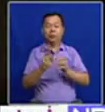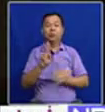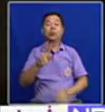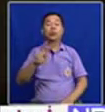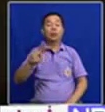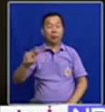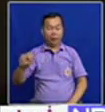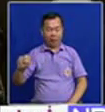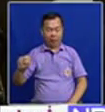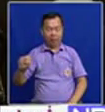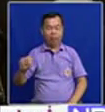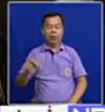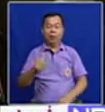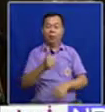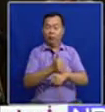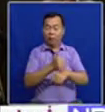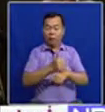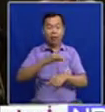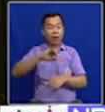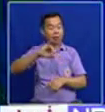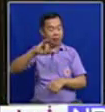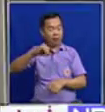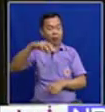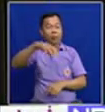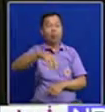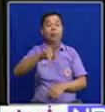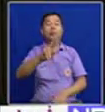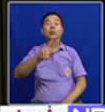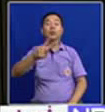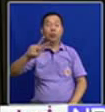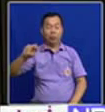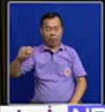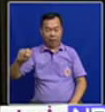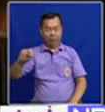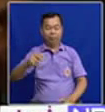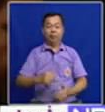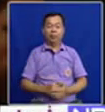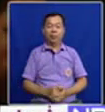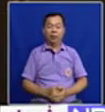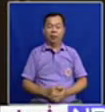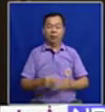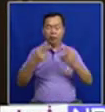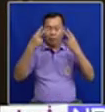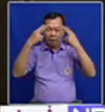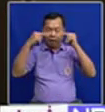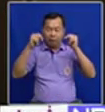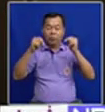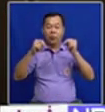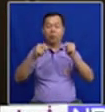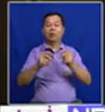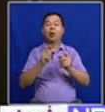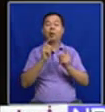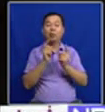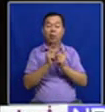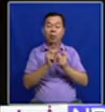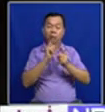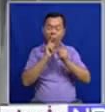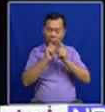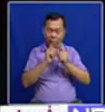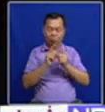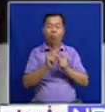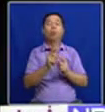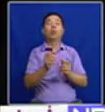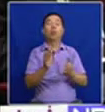าติและผู้อำนวยการใหญ่สำนักงานสหประชาชาติณกรุงเวียนนาโดยนายกรัฐมนตรีไทยยังกล่าวชื่นชมนายเฟโดท